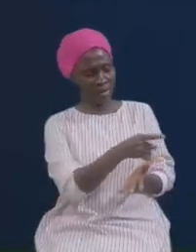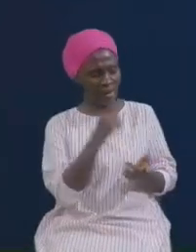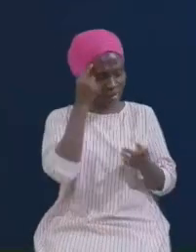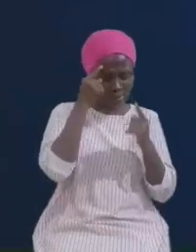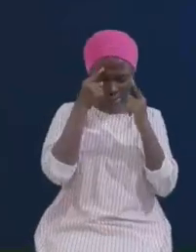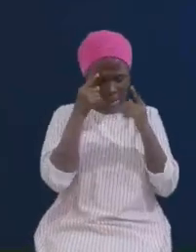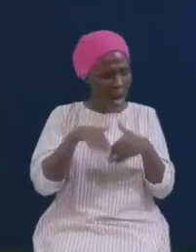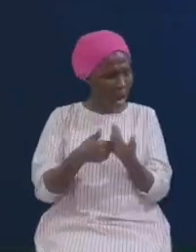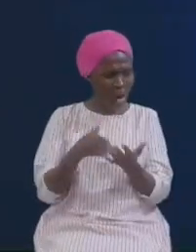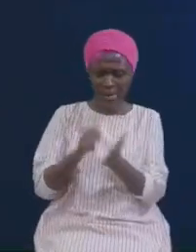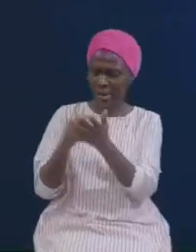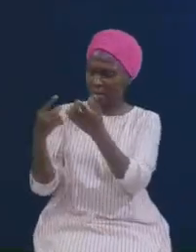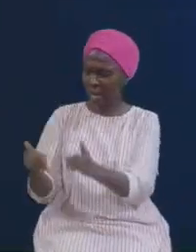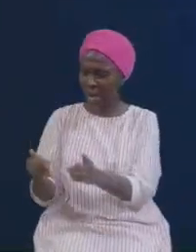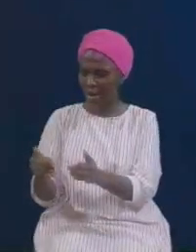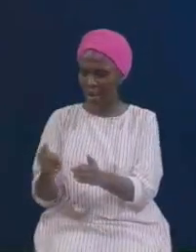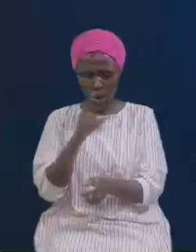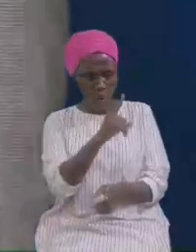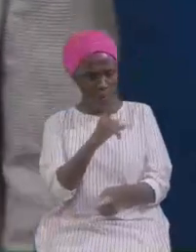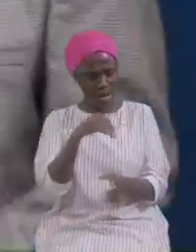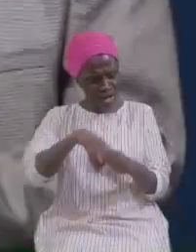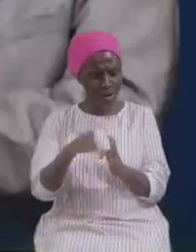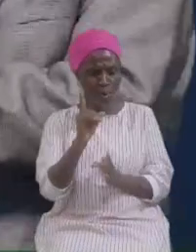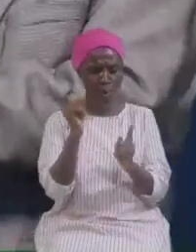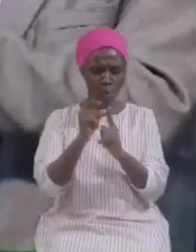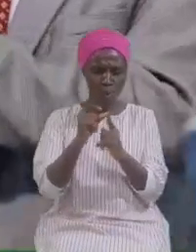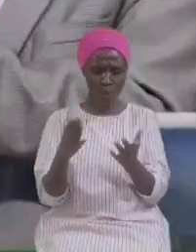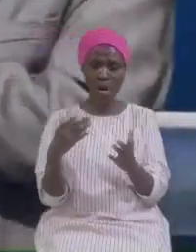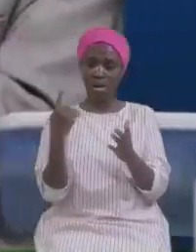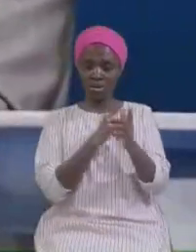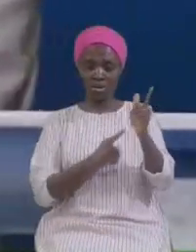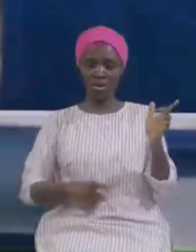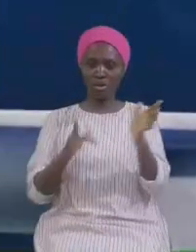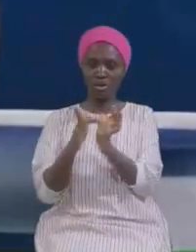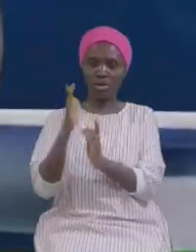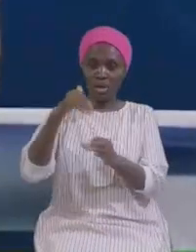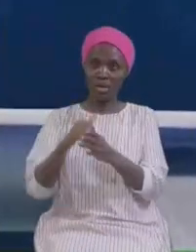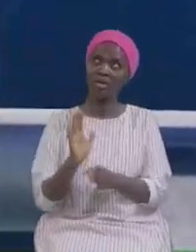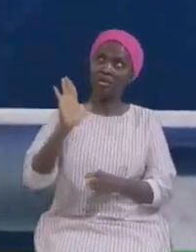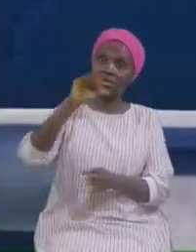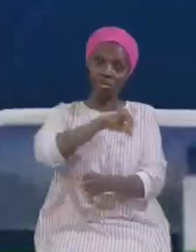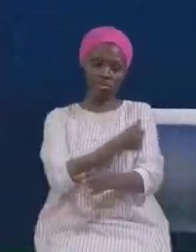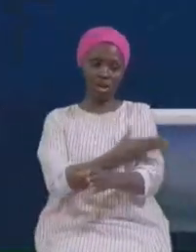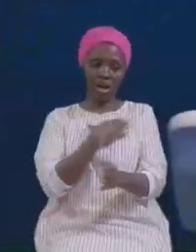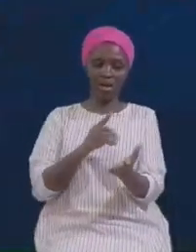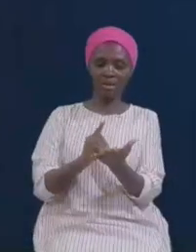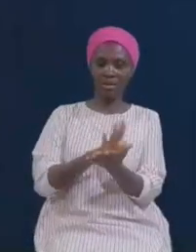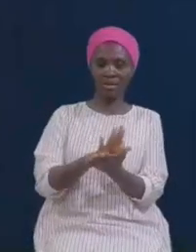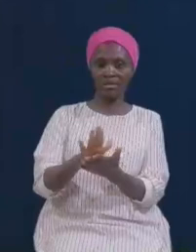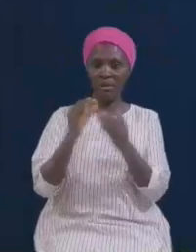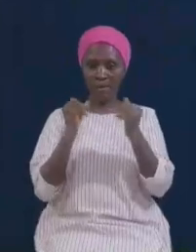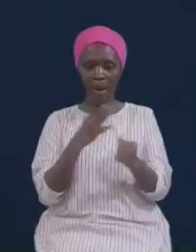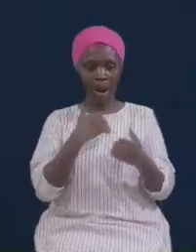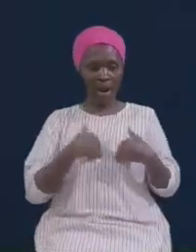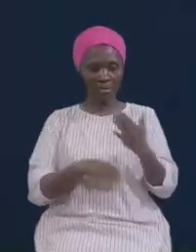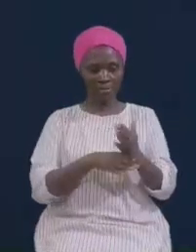Ils se demandaient, mais comment c'est arrivé? En un seul mot, le Seigneur Jésus-Christ, dans son autorité, dans sa puissance divine,